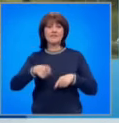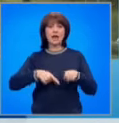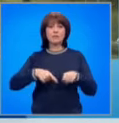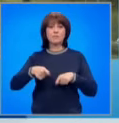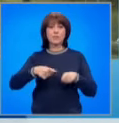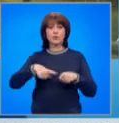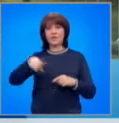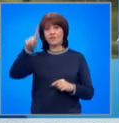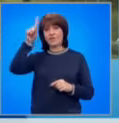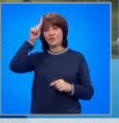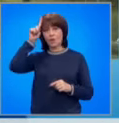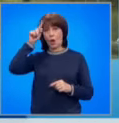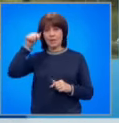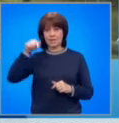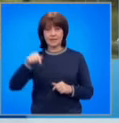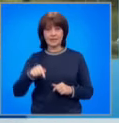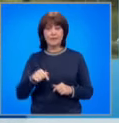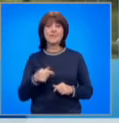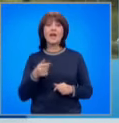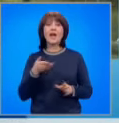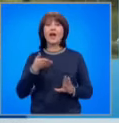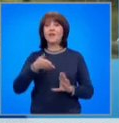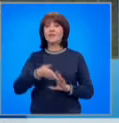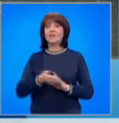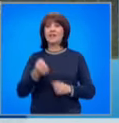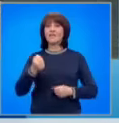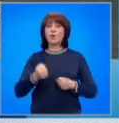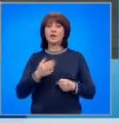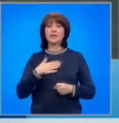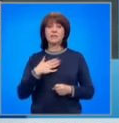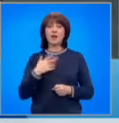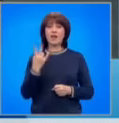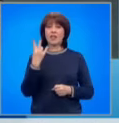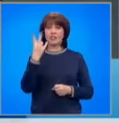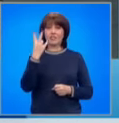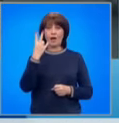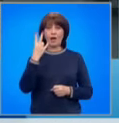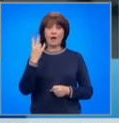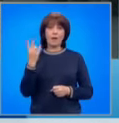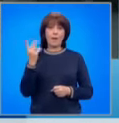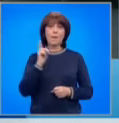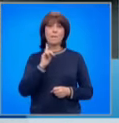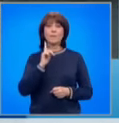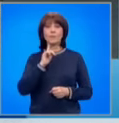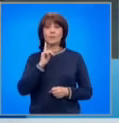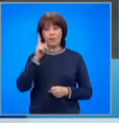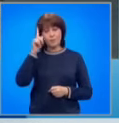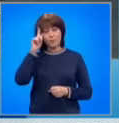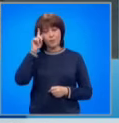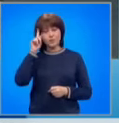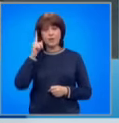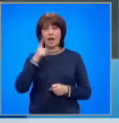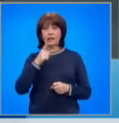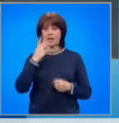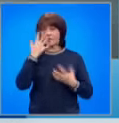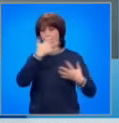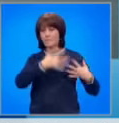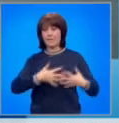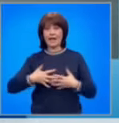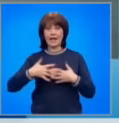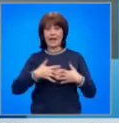заведение. Иначе от наши източници разбрахме, че в автомобила са пътували още две непълнолетни момичета. Те са прегледали в спешното приемно отделение на